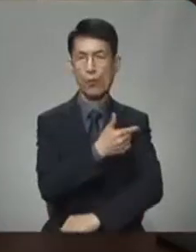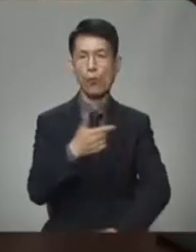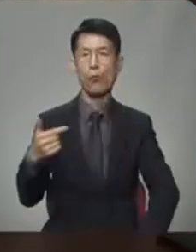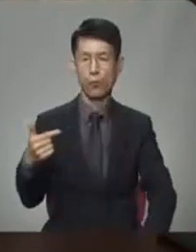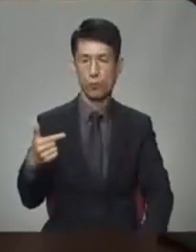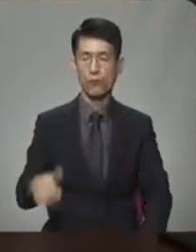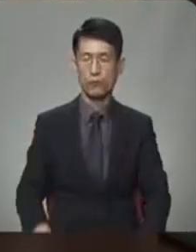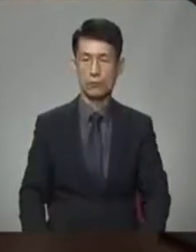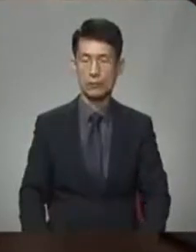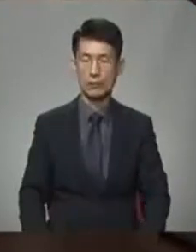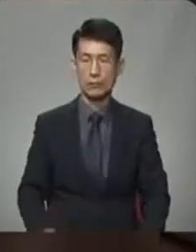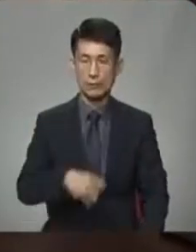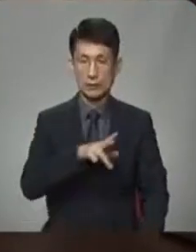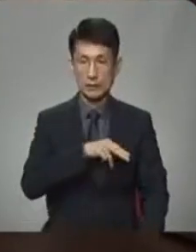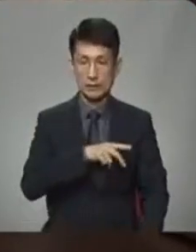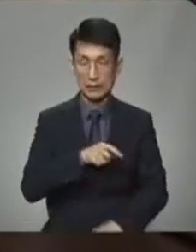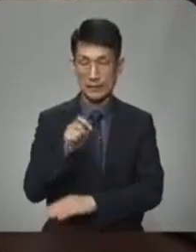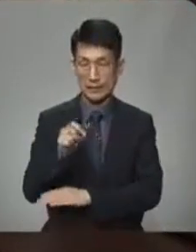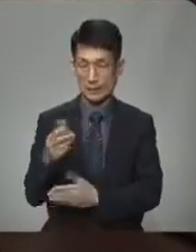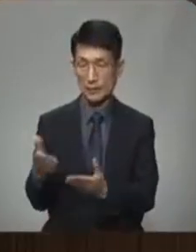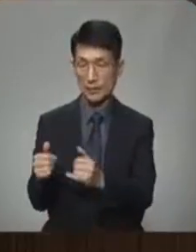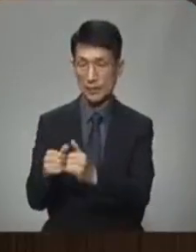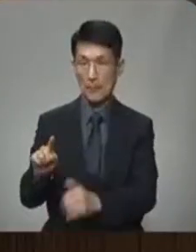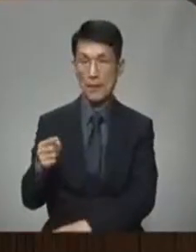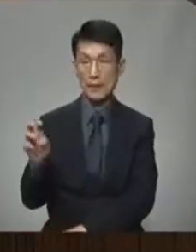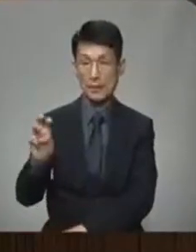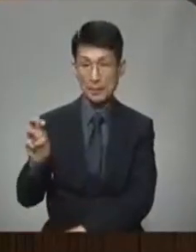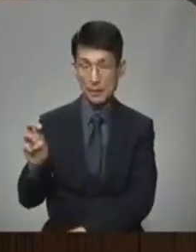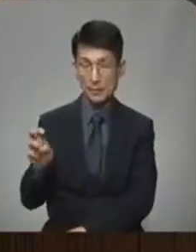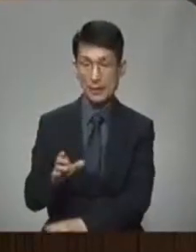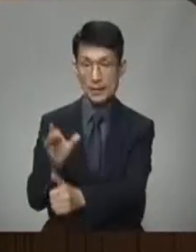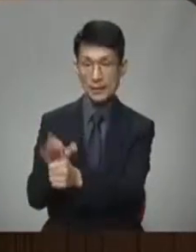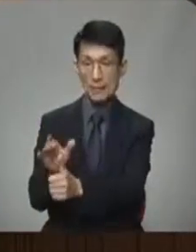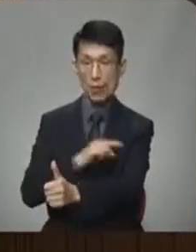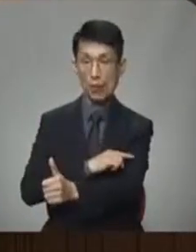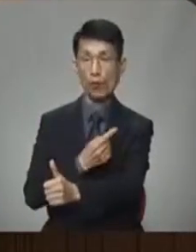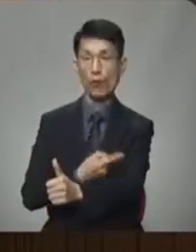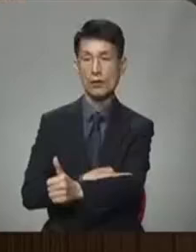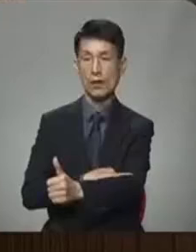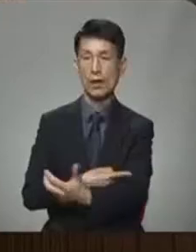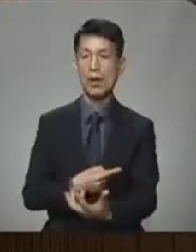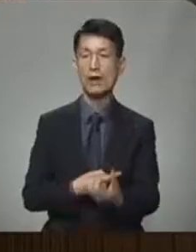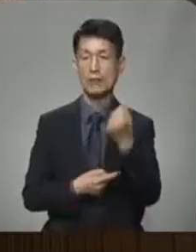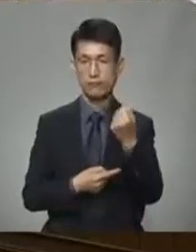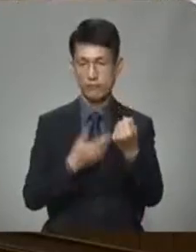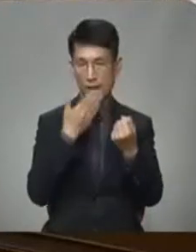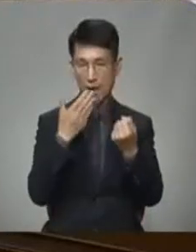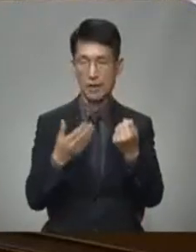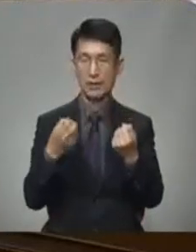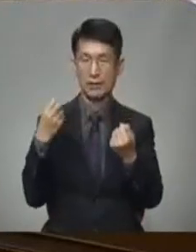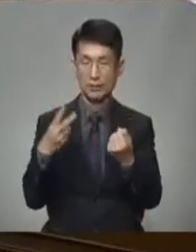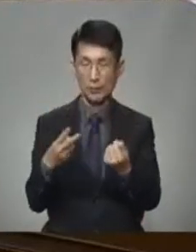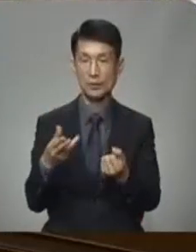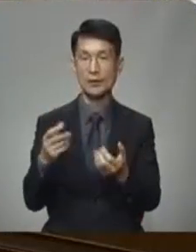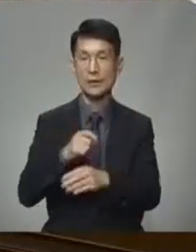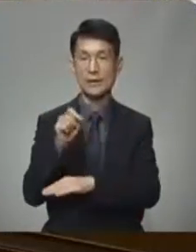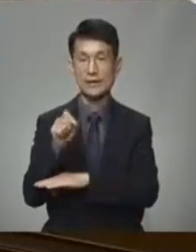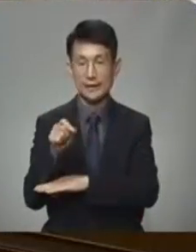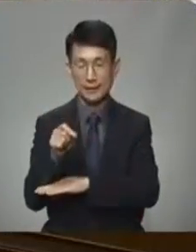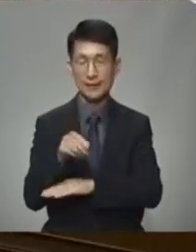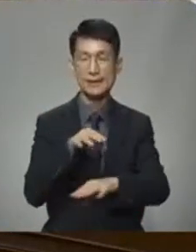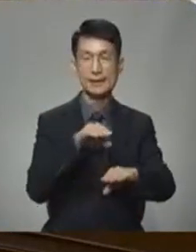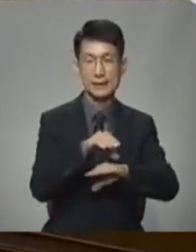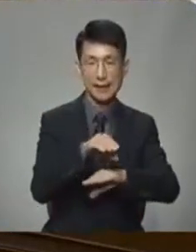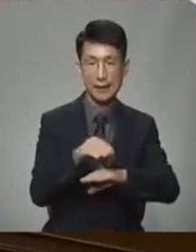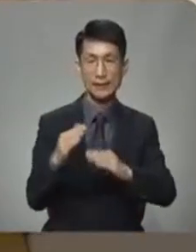갔습니다 의회 사무처직원 130여명에 대한 인사권이 의장의 손에 있습니다 전용 집무실에 관용차